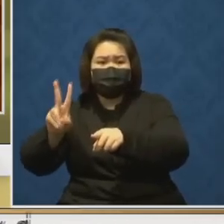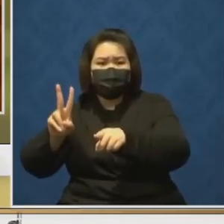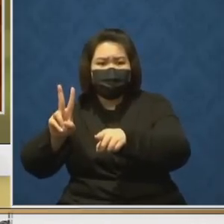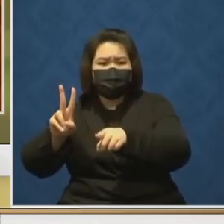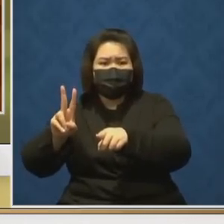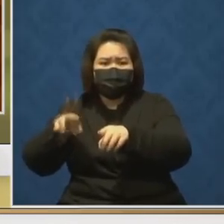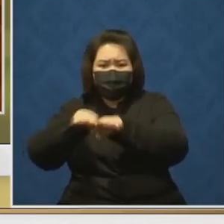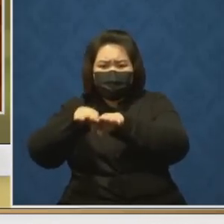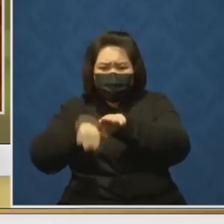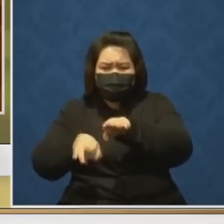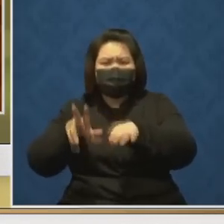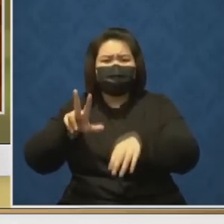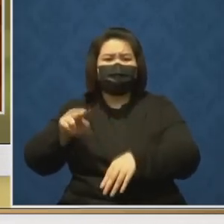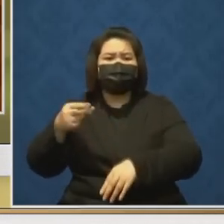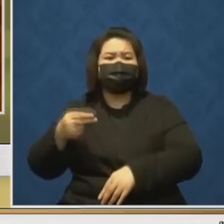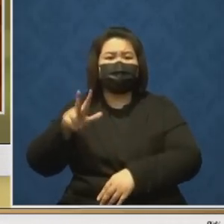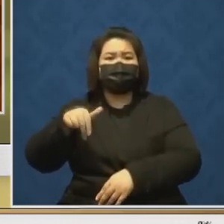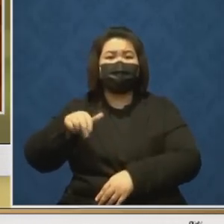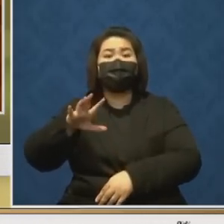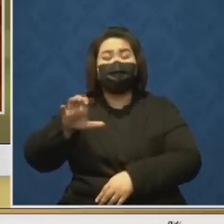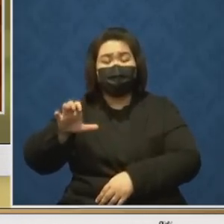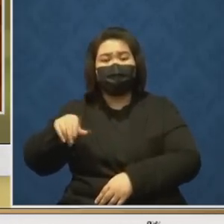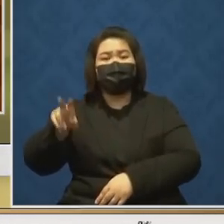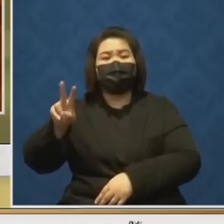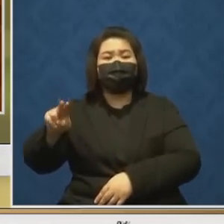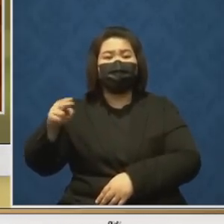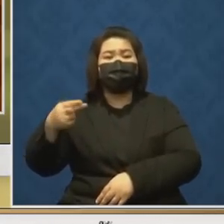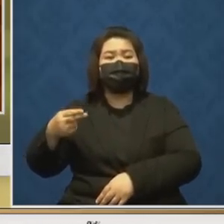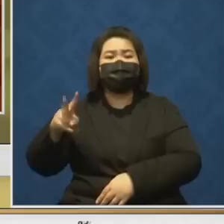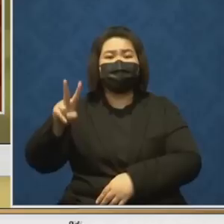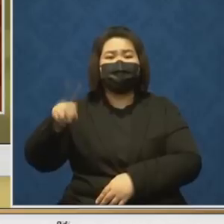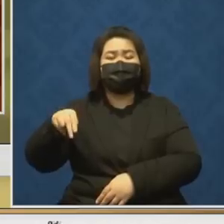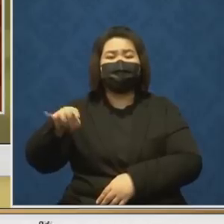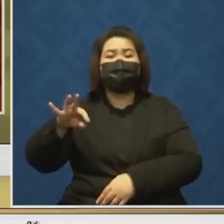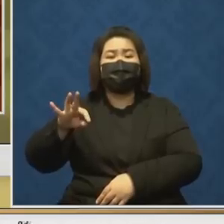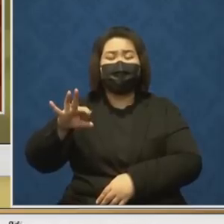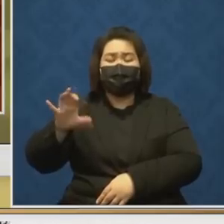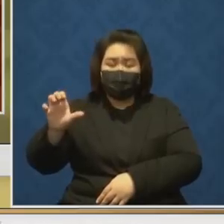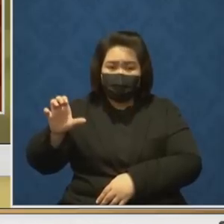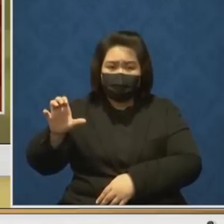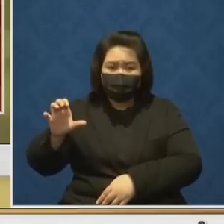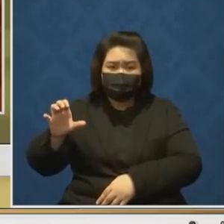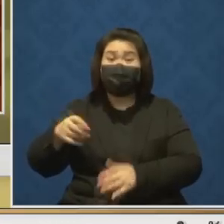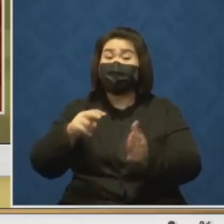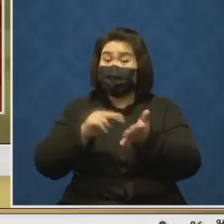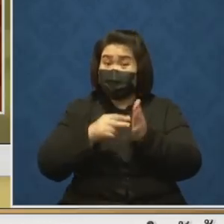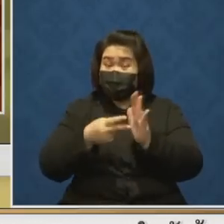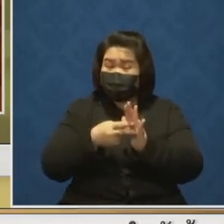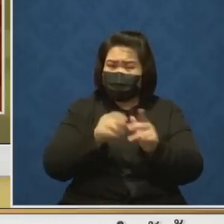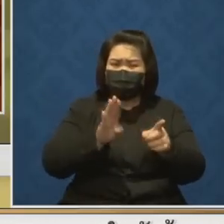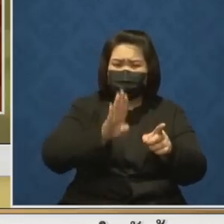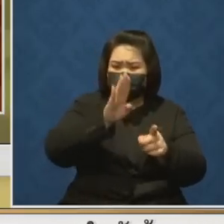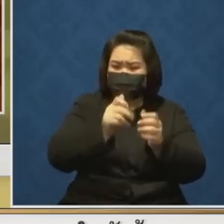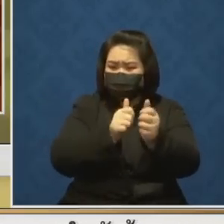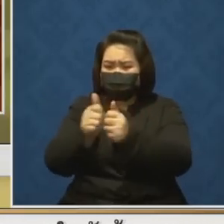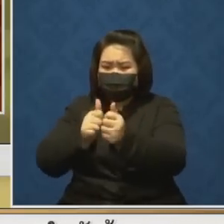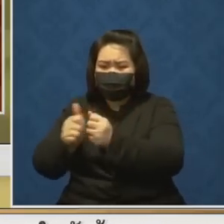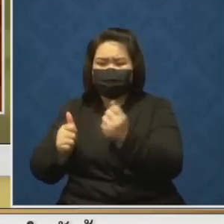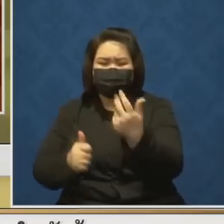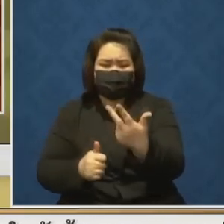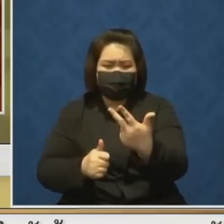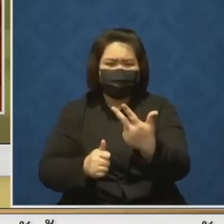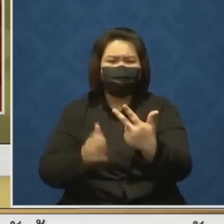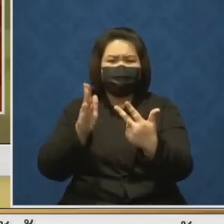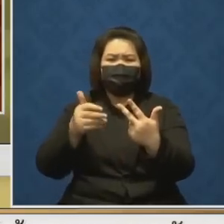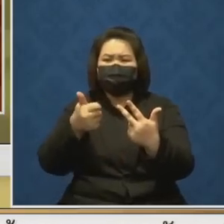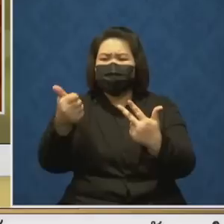วาราคากลาง 33,500 กับ 29,500การเสนอราคาแ่งกนแบบนี้ คนวงน